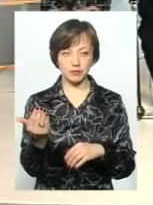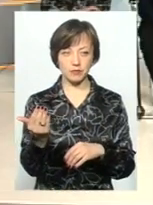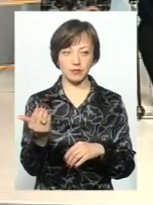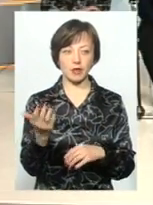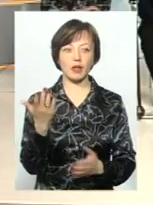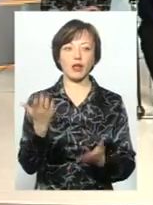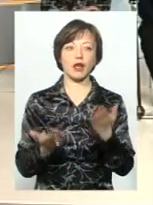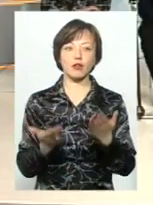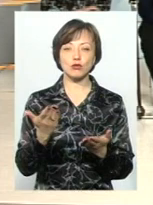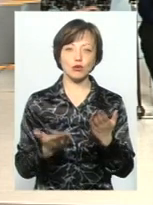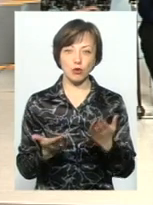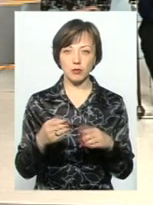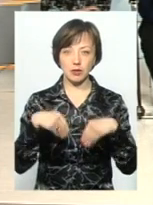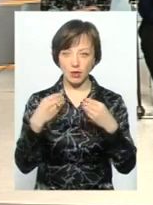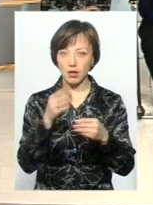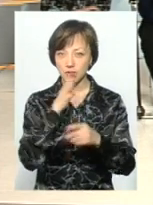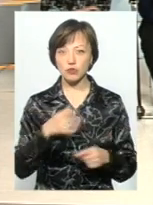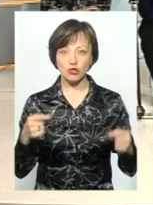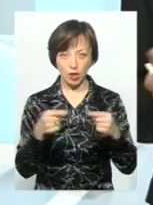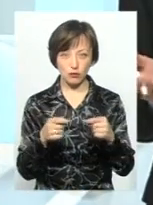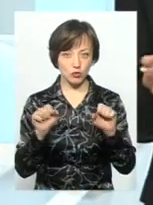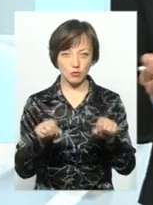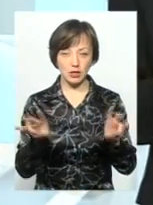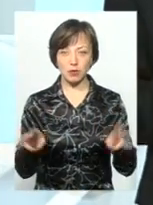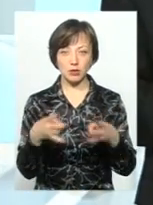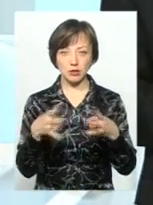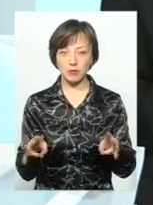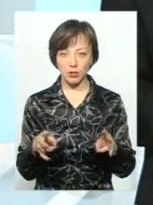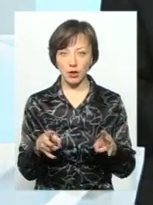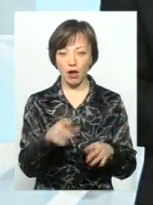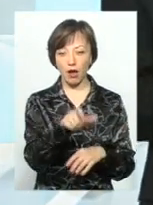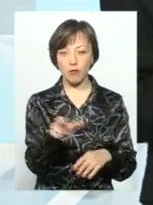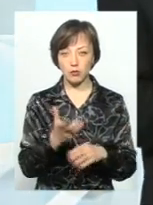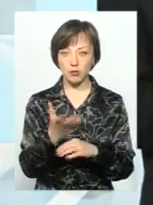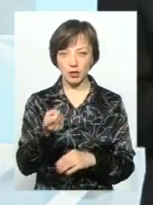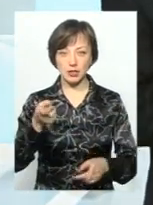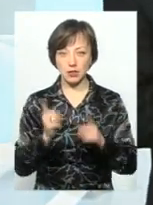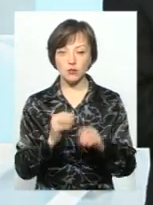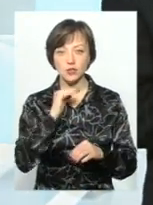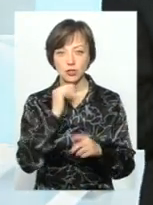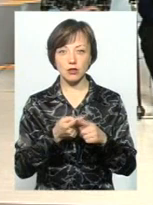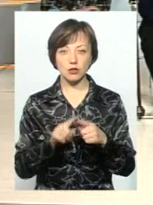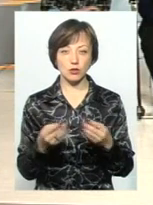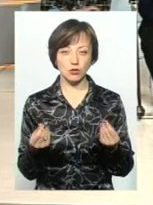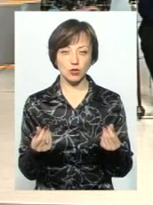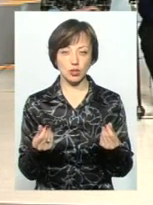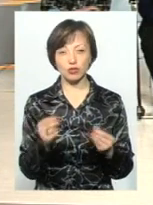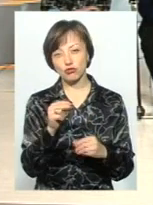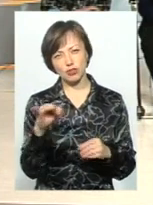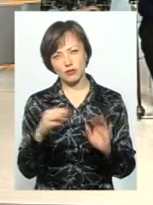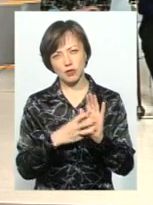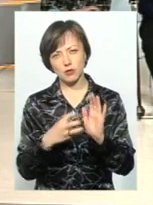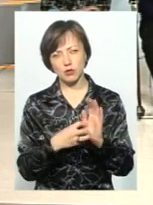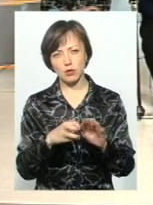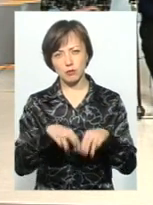гривень. Якщо б вам їх дали вчасно, можливо, їм не потрібно ніякої бонплати, і вам би дійсно вистачало би цих грошей? Розумієте, 800 мільйонів